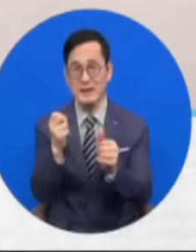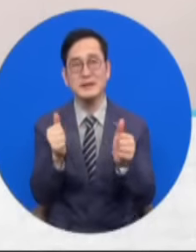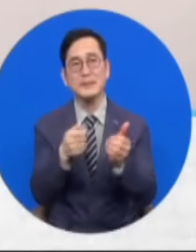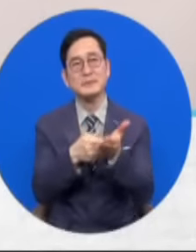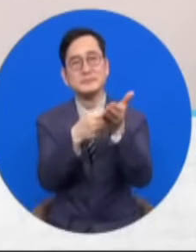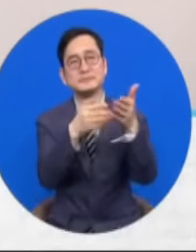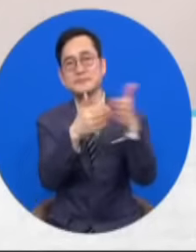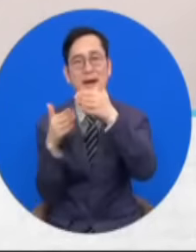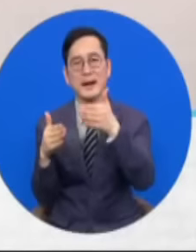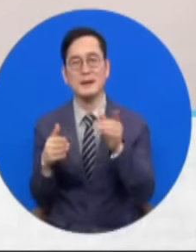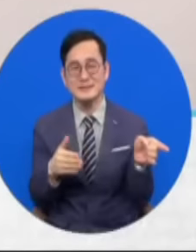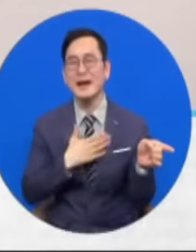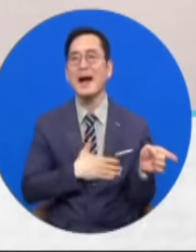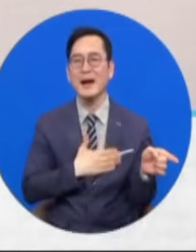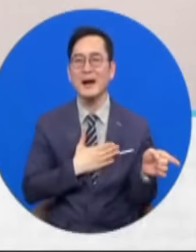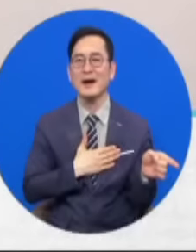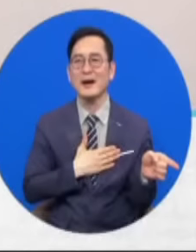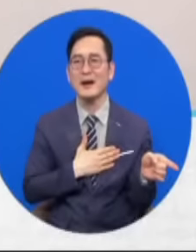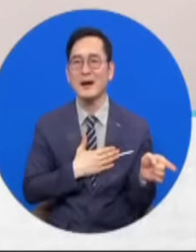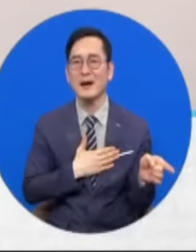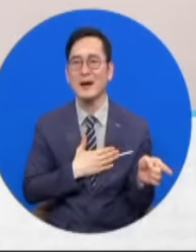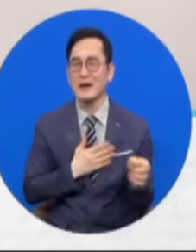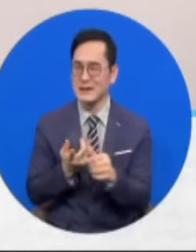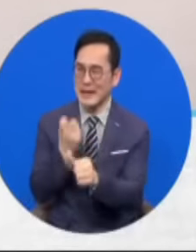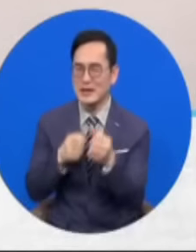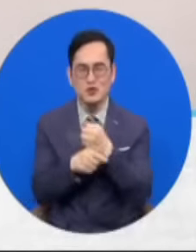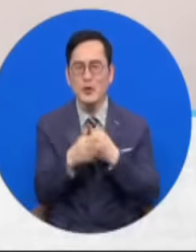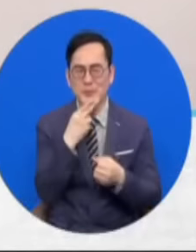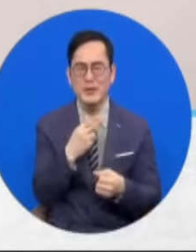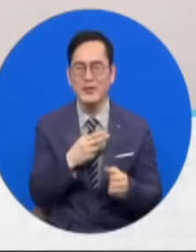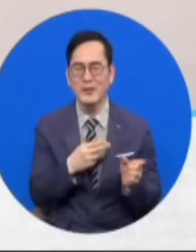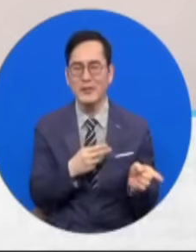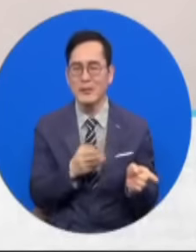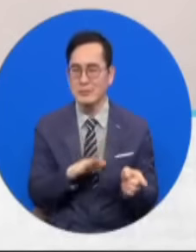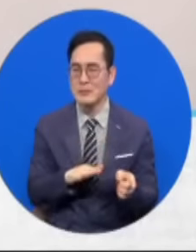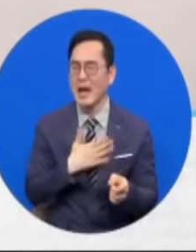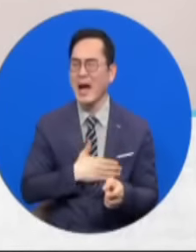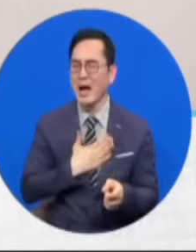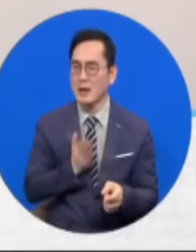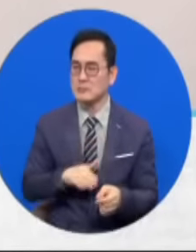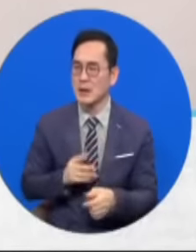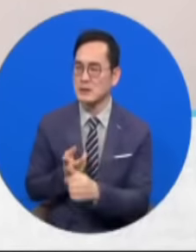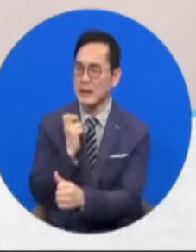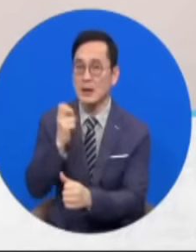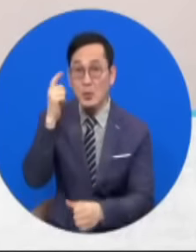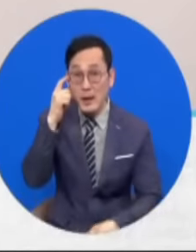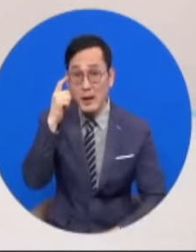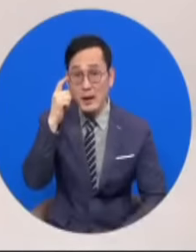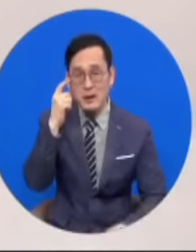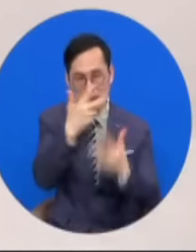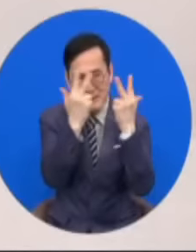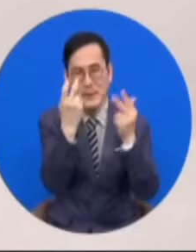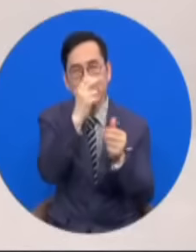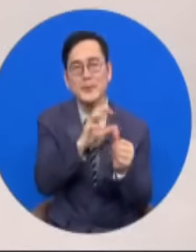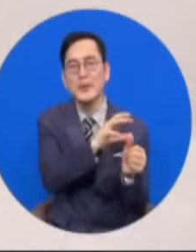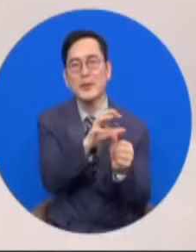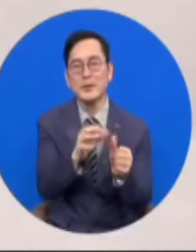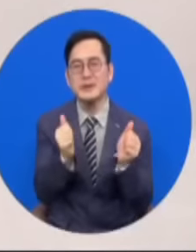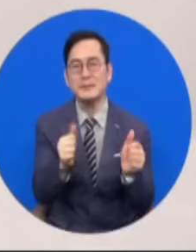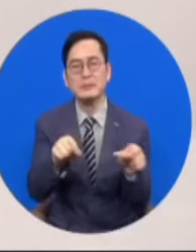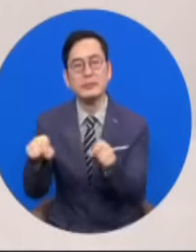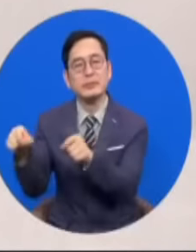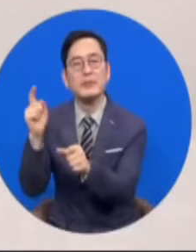기각 된다는 거 알고 있고 탄핵 사이가 되지 않는다는 걸 알고 있어요 이것은 만약에 문제가 있다고 하면 검찰의 징계 사회 정도 될